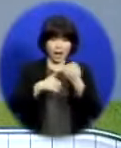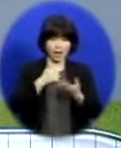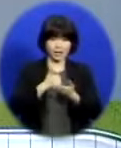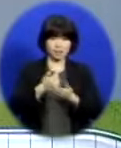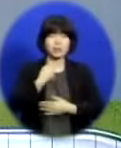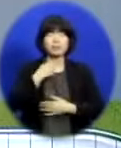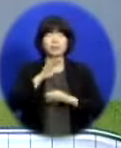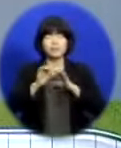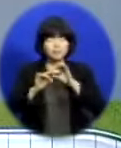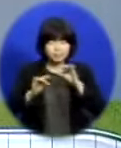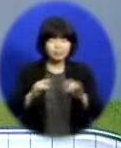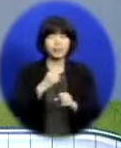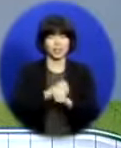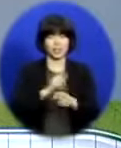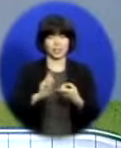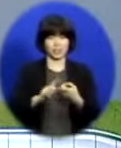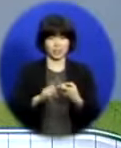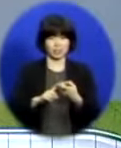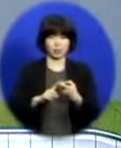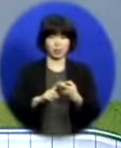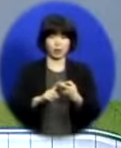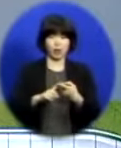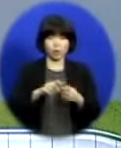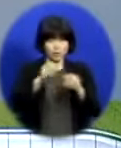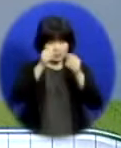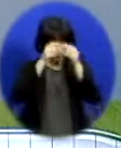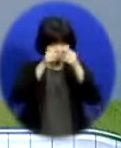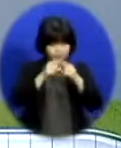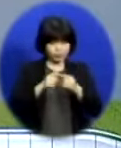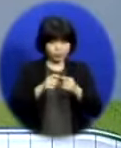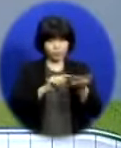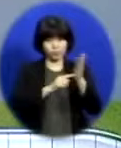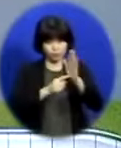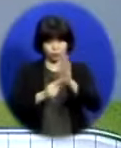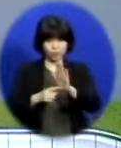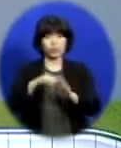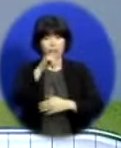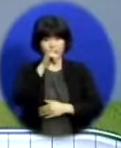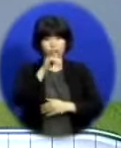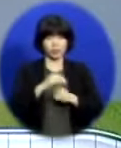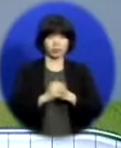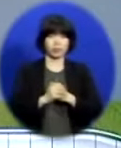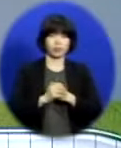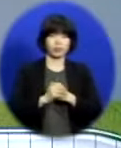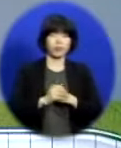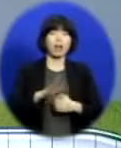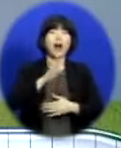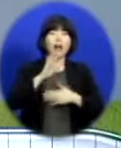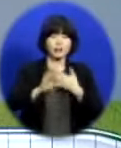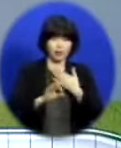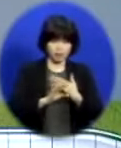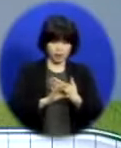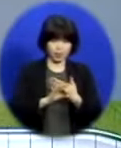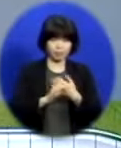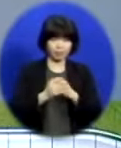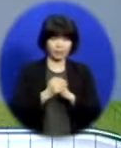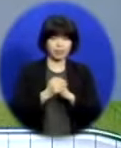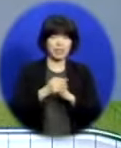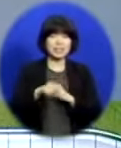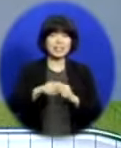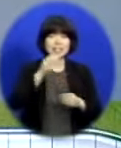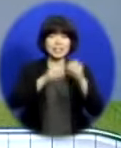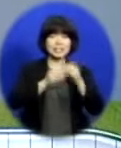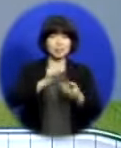하는가 하는 것도 아주 구구절절 드러나 있습니다 그렇다면이